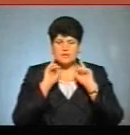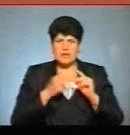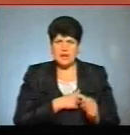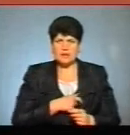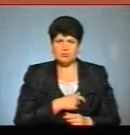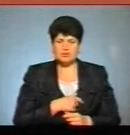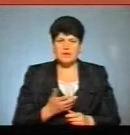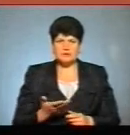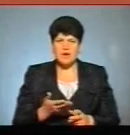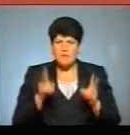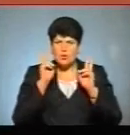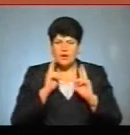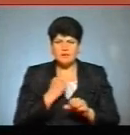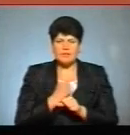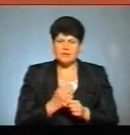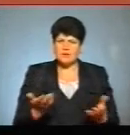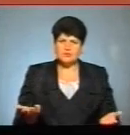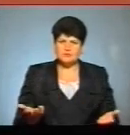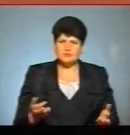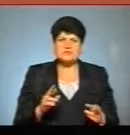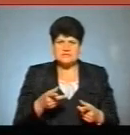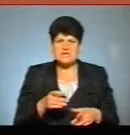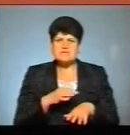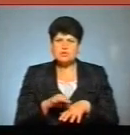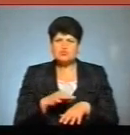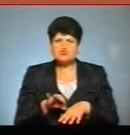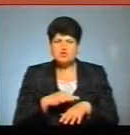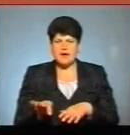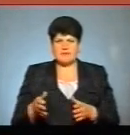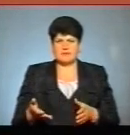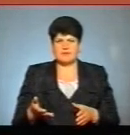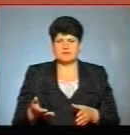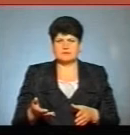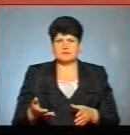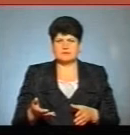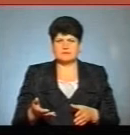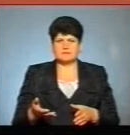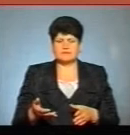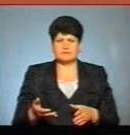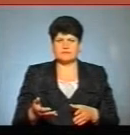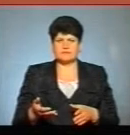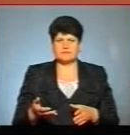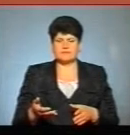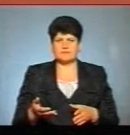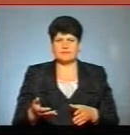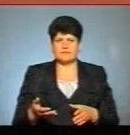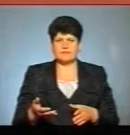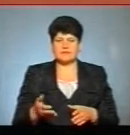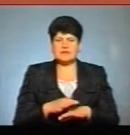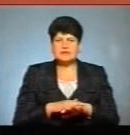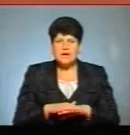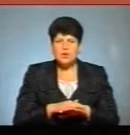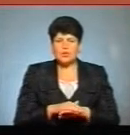ні жодної перукарні на це? Ну це знущання, це якась повна, ну, вони народ